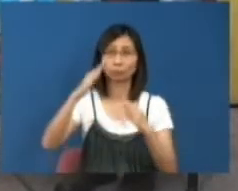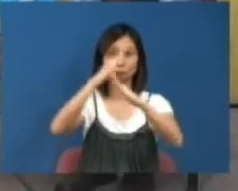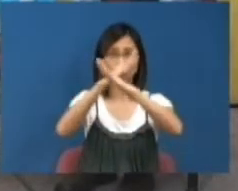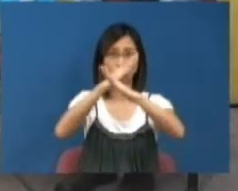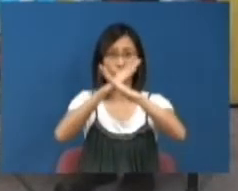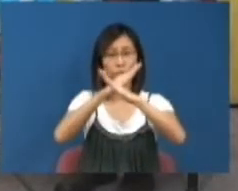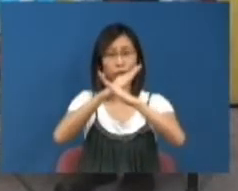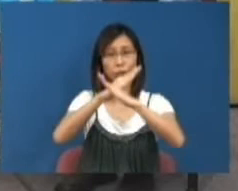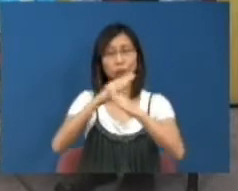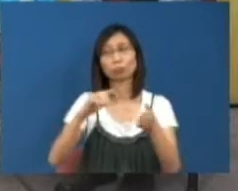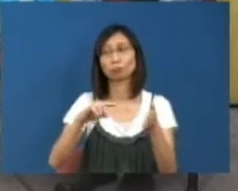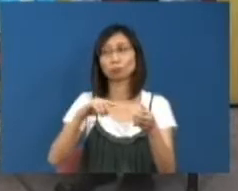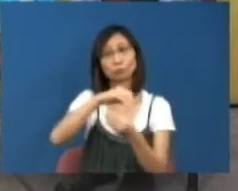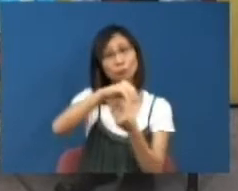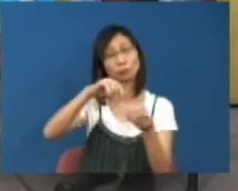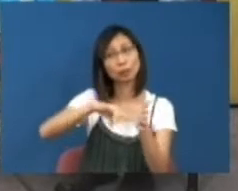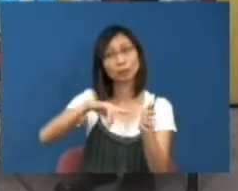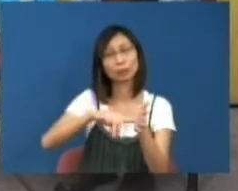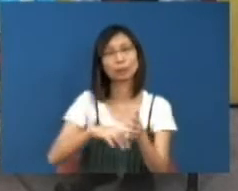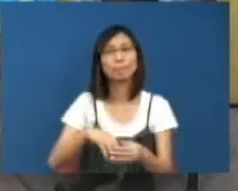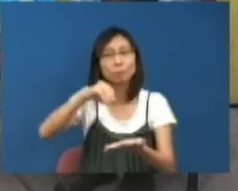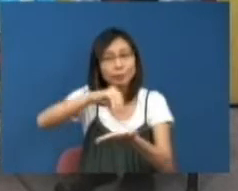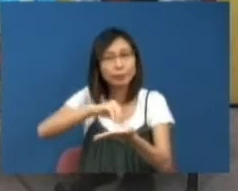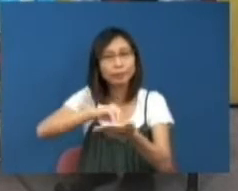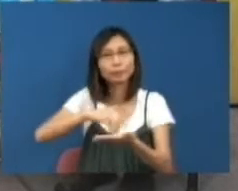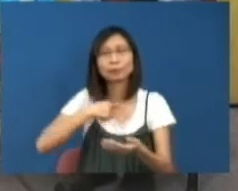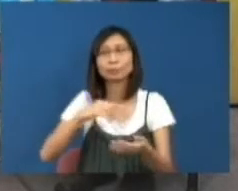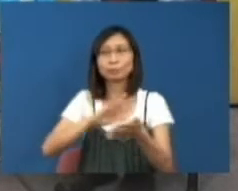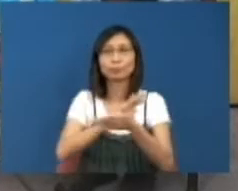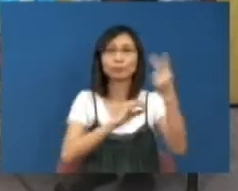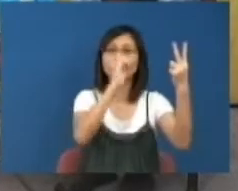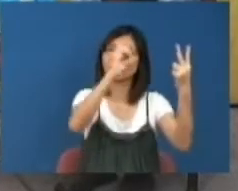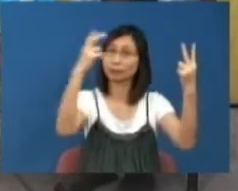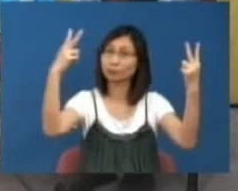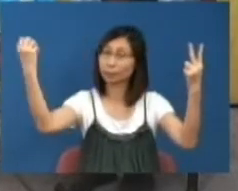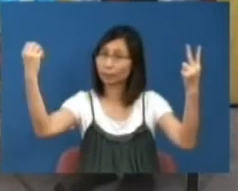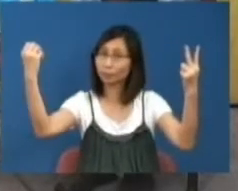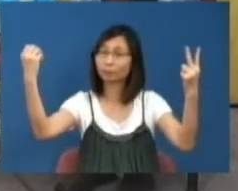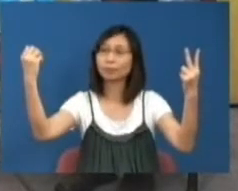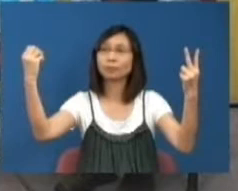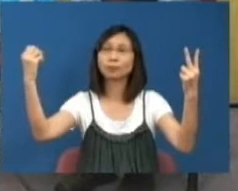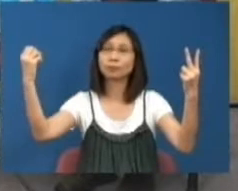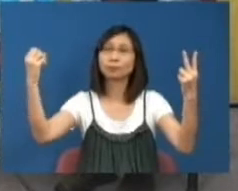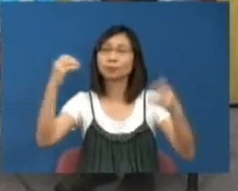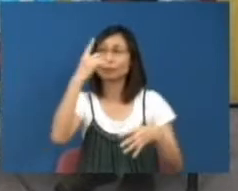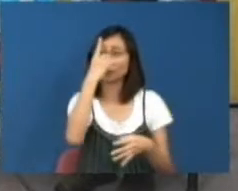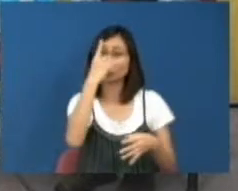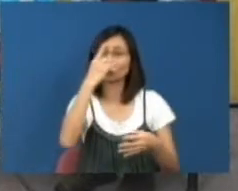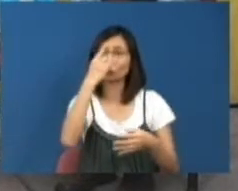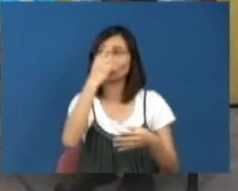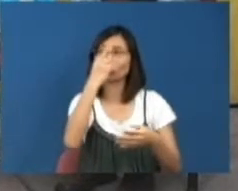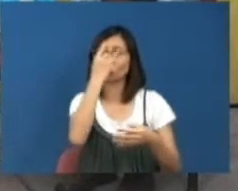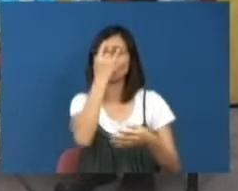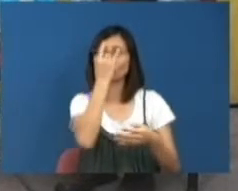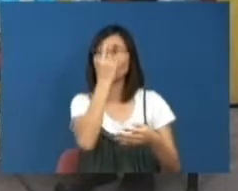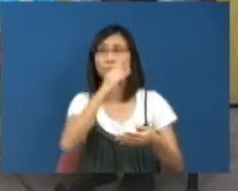唔用嗰個再生能源唔得㗎啦嘛。 係啊，佢2020年到啦，如果我冇記錯咧。佢就禁咗核電啦，德